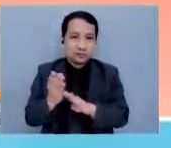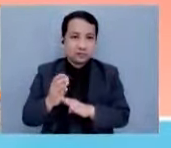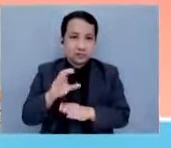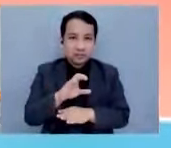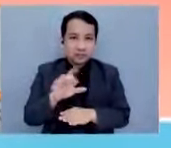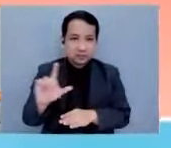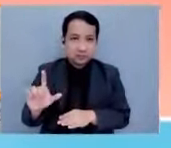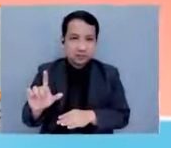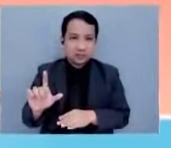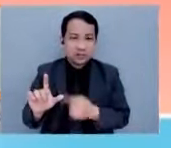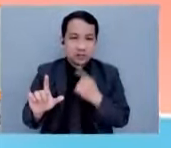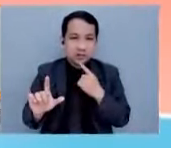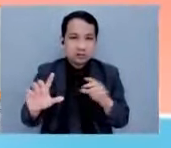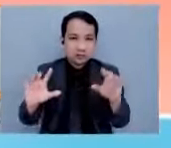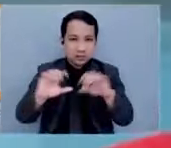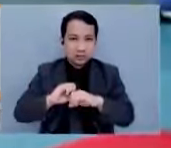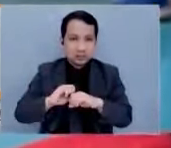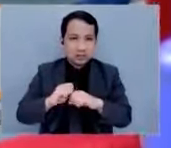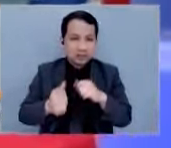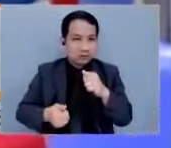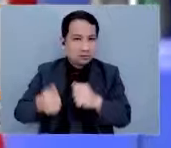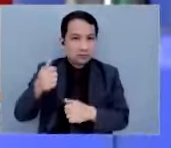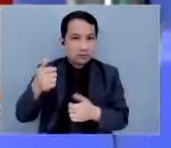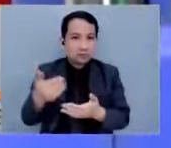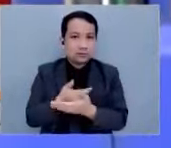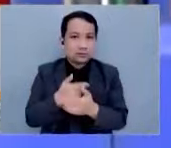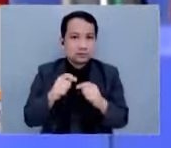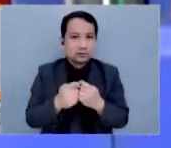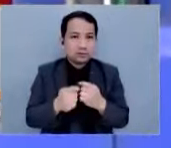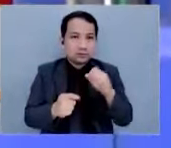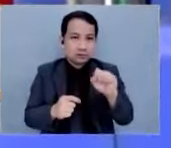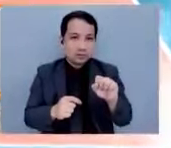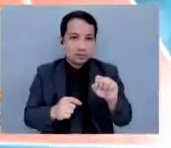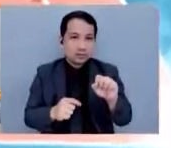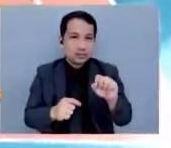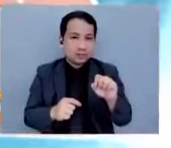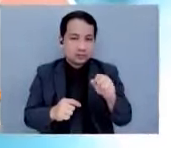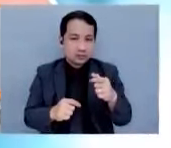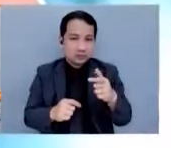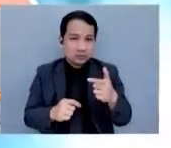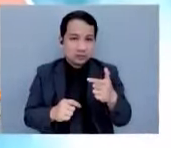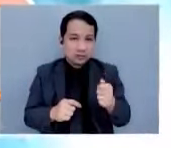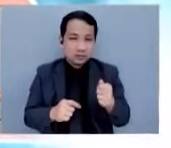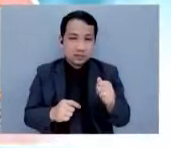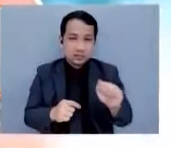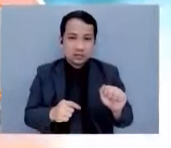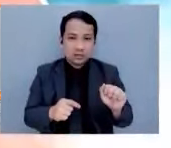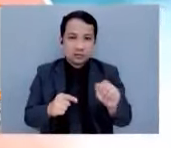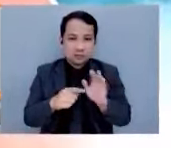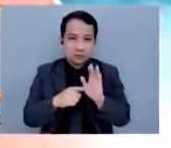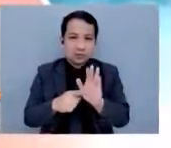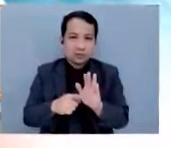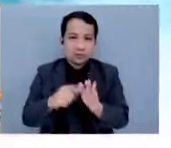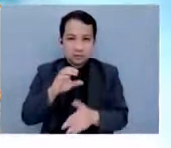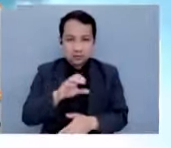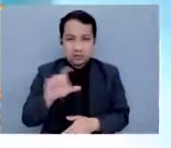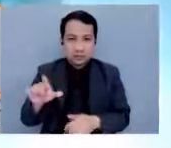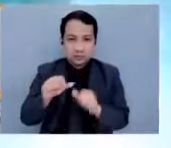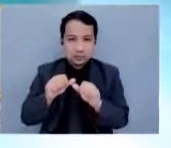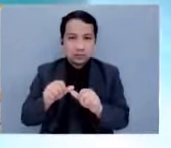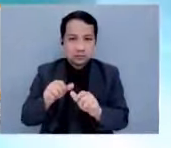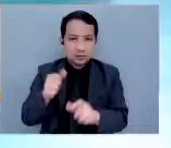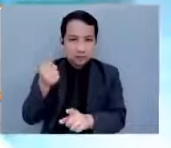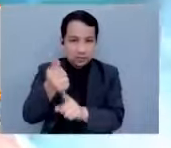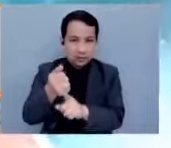Smashers pagkatapos ma-sweep ang bagong team na Strong Group Athletics. All-around effort ang pinakita ng Creamline sa opensa at depensa